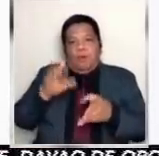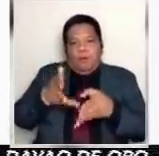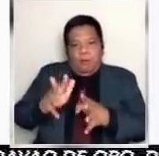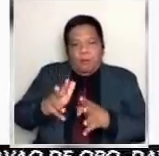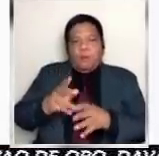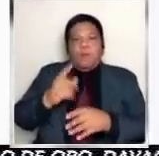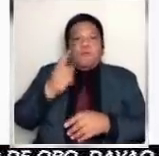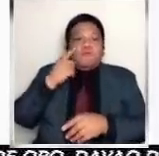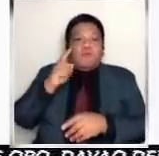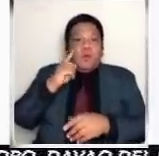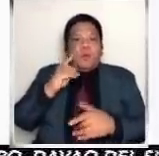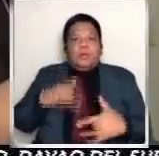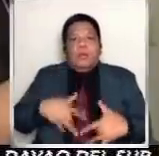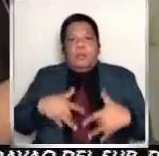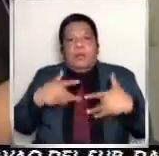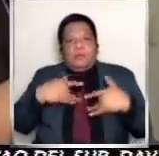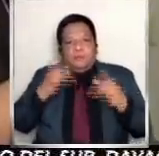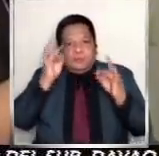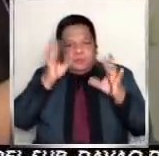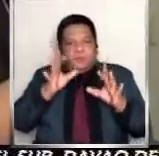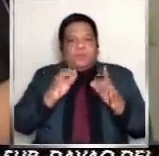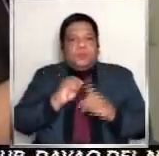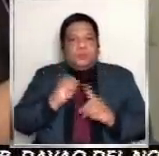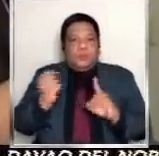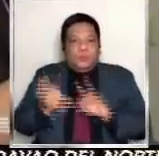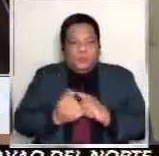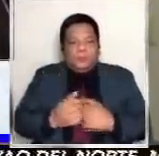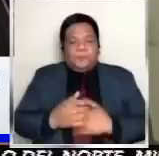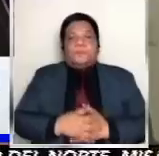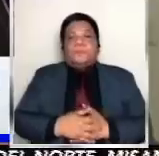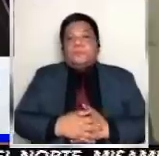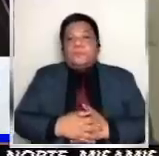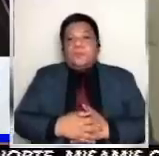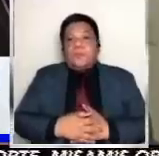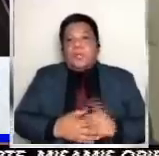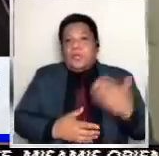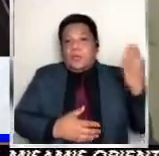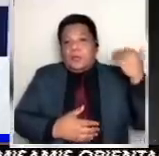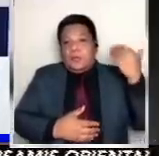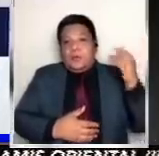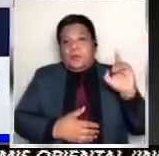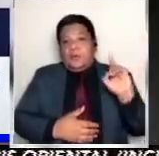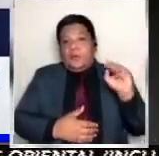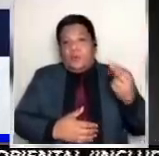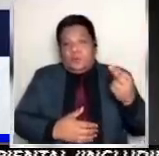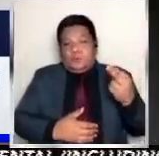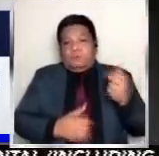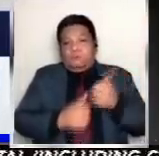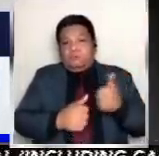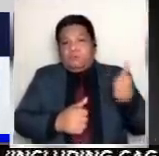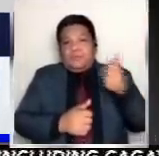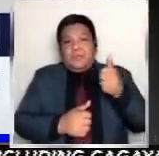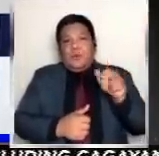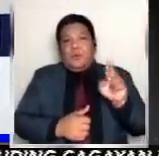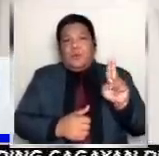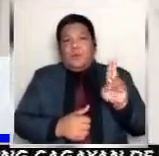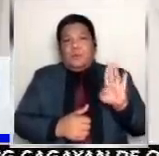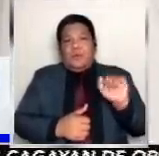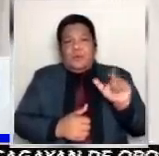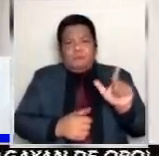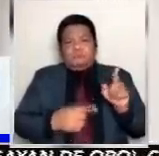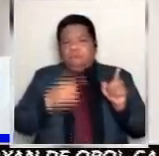life-threatening illness in this case. Si dating Health Secretary na si Dr. Pauline Obial, sang-ayon na ligtas naman ang